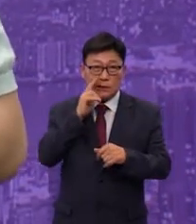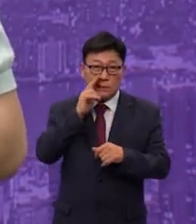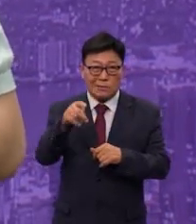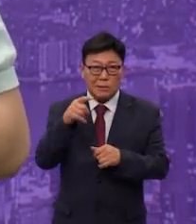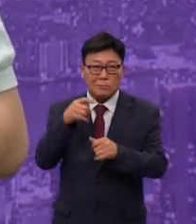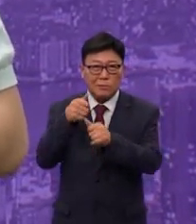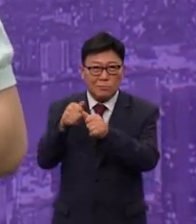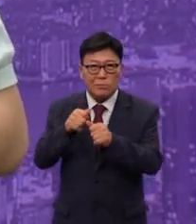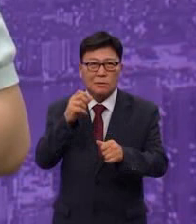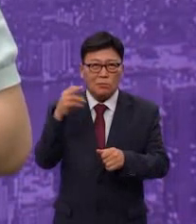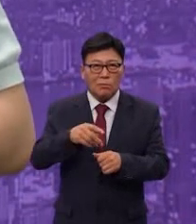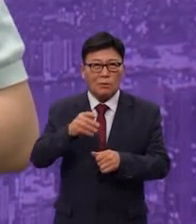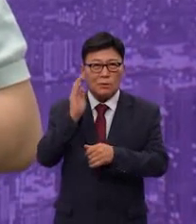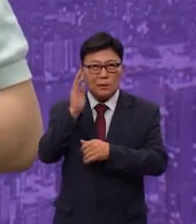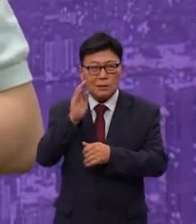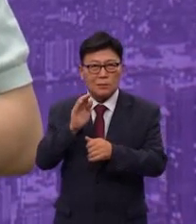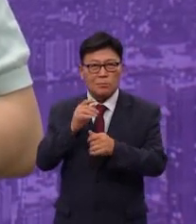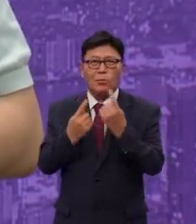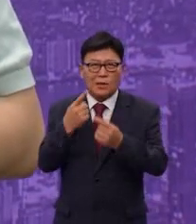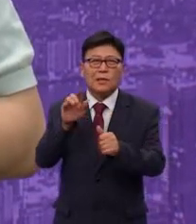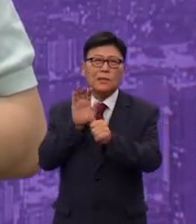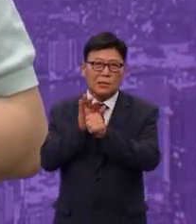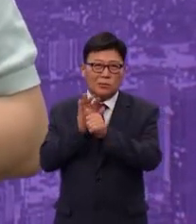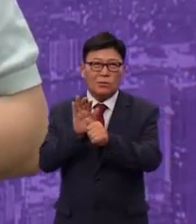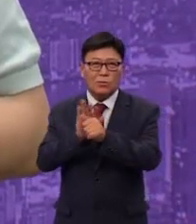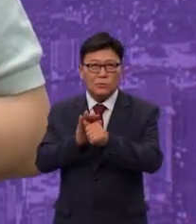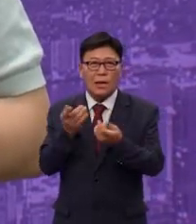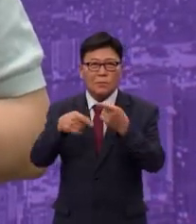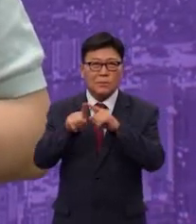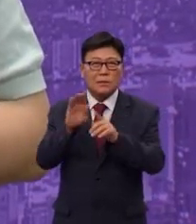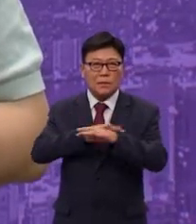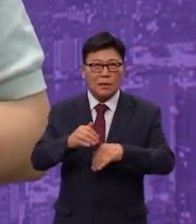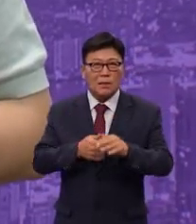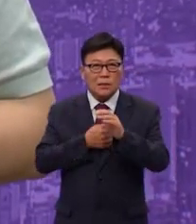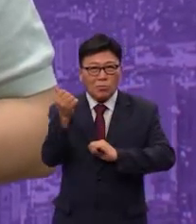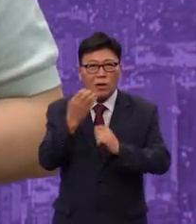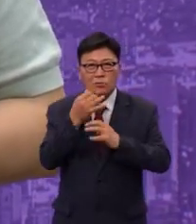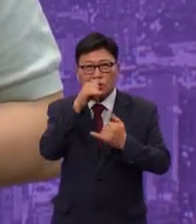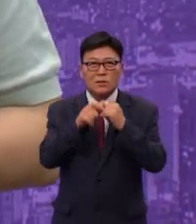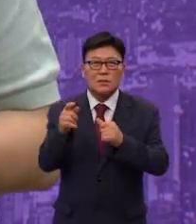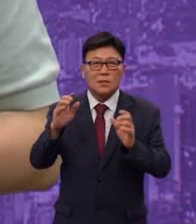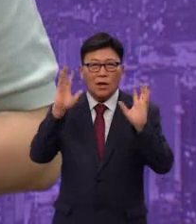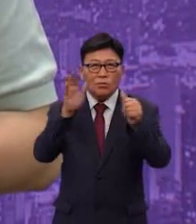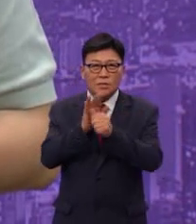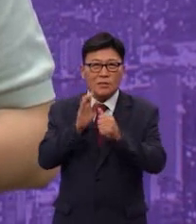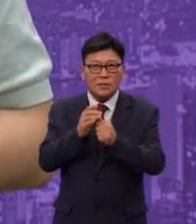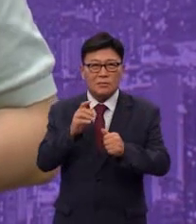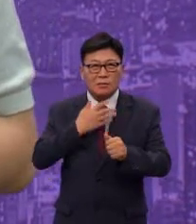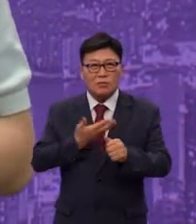따가운 어떤 조언과 이야기보다는 격려와 함께 좀 극복할 수 있다라는 어떤 응원의 메시지를